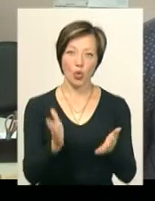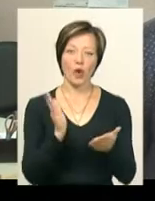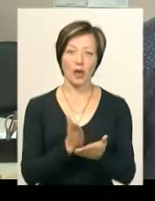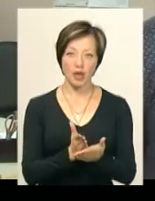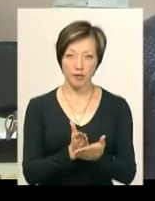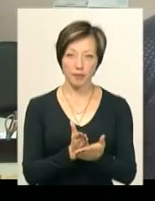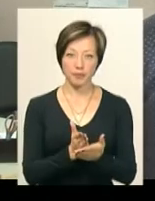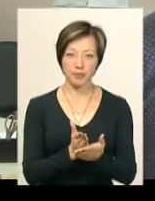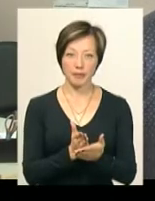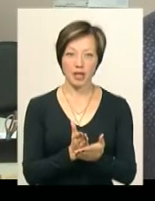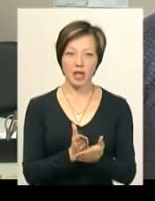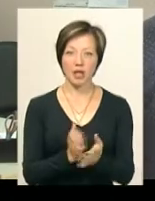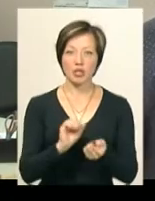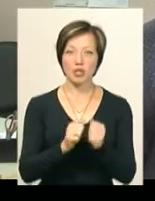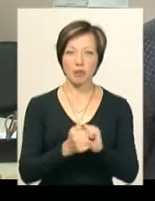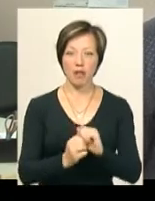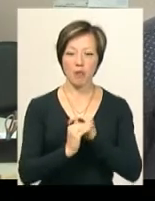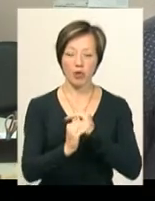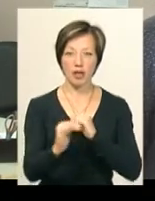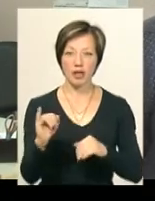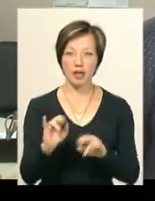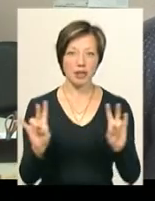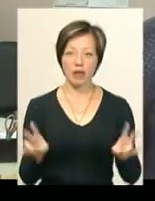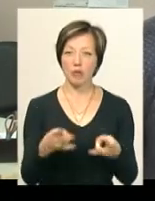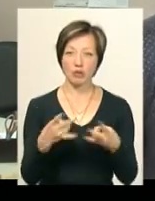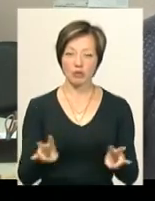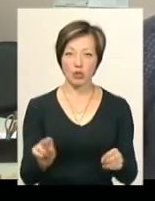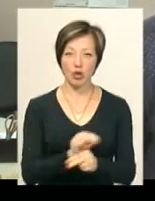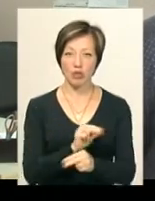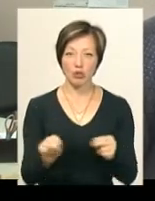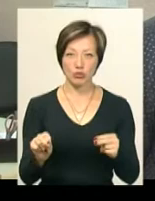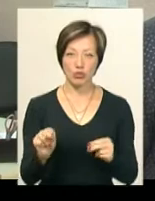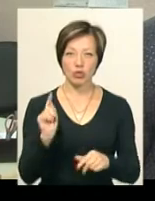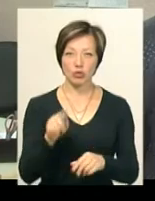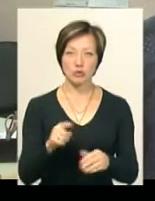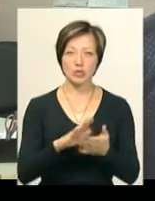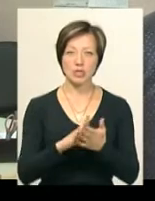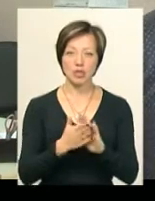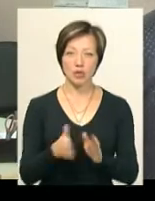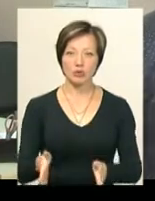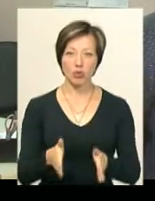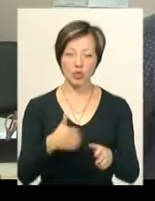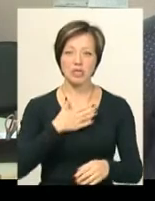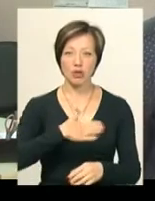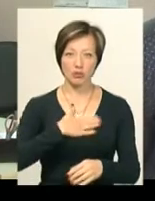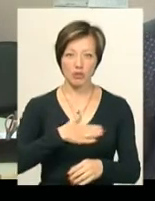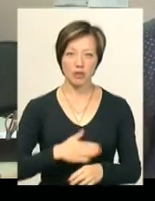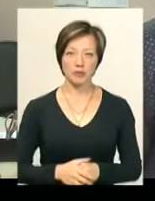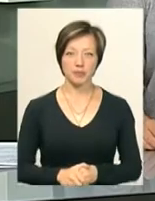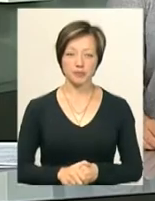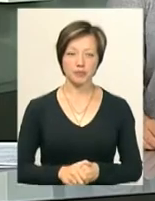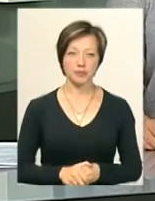дорогою з щебеневим покриттям та не потребує ремонту, тобто стан дороги в задовільному стані.